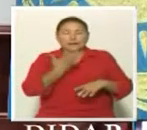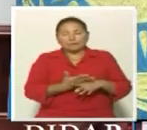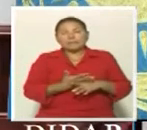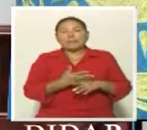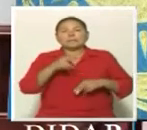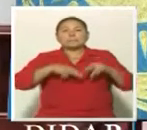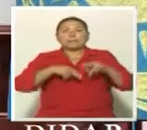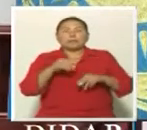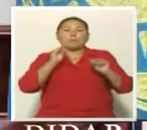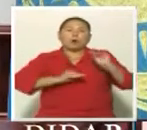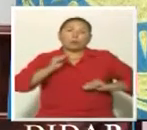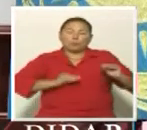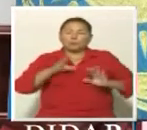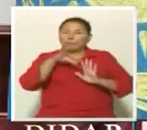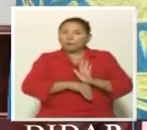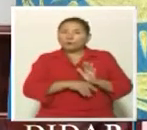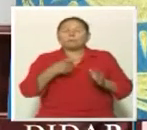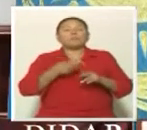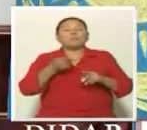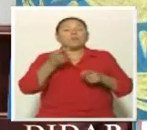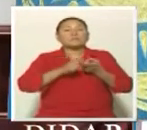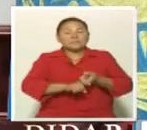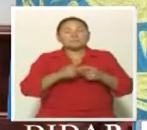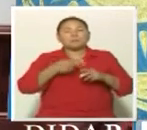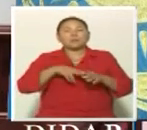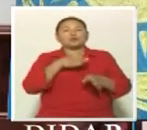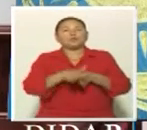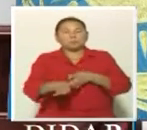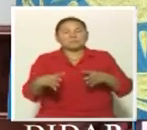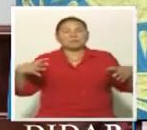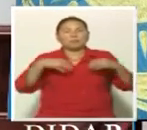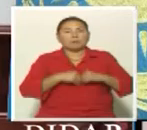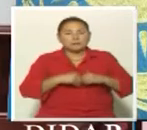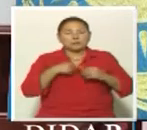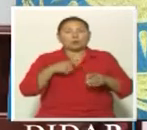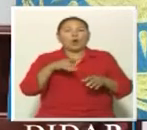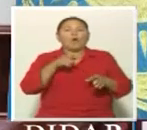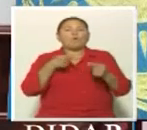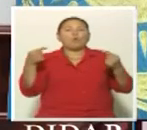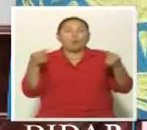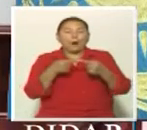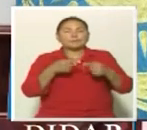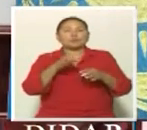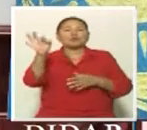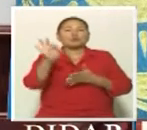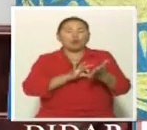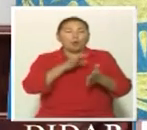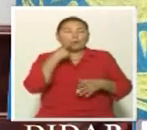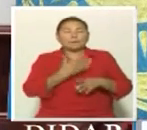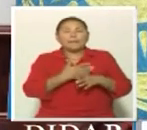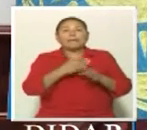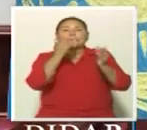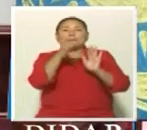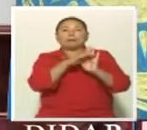школьного строительства и оборудования в связи с этим мы должны совместно выполнить поручение в указанные сроки и действовать соответствии с графиком